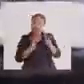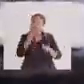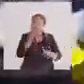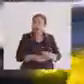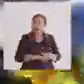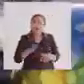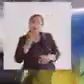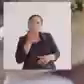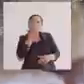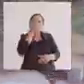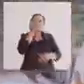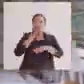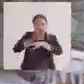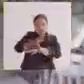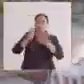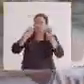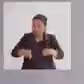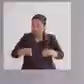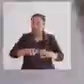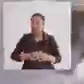ខមាត់ច្រមុះ